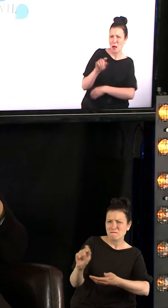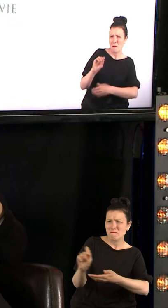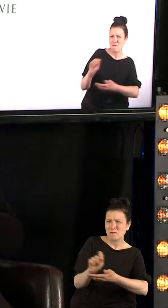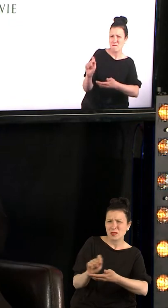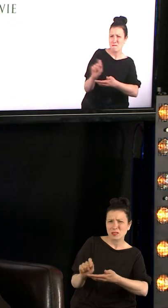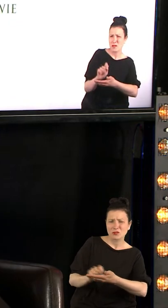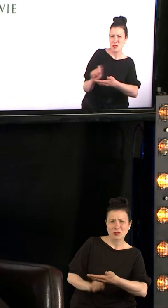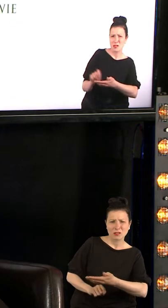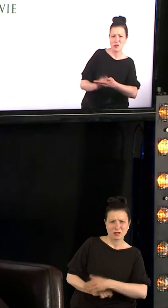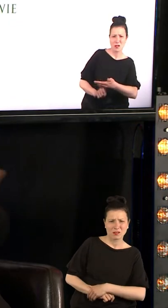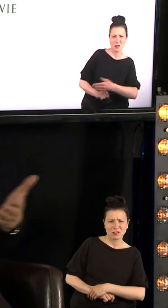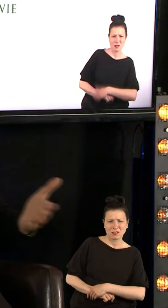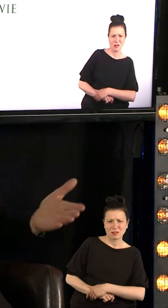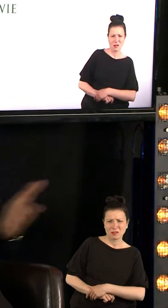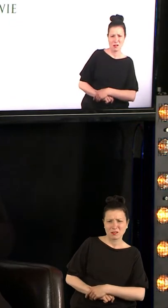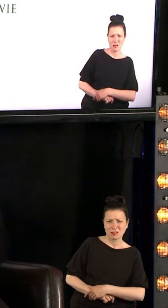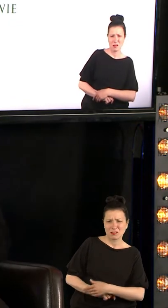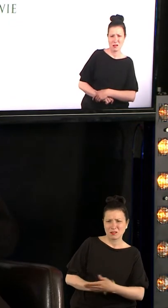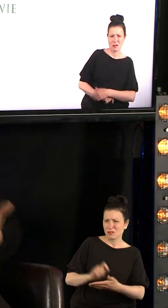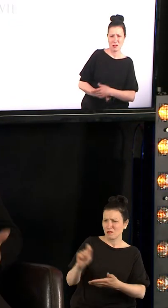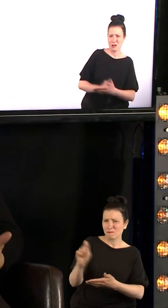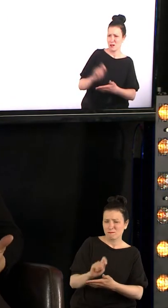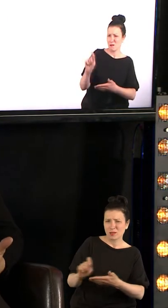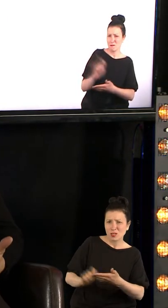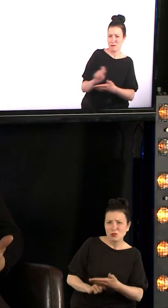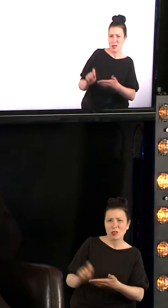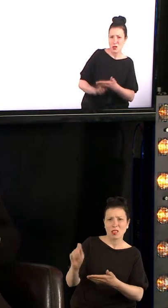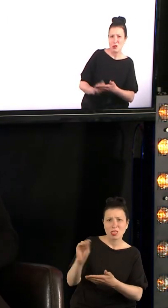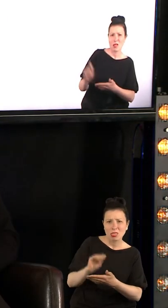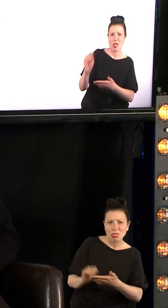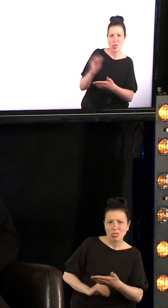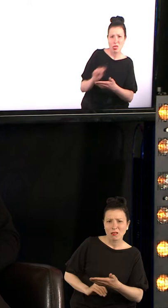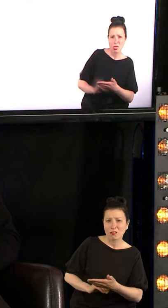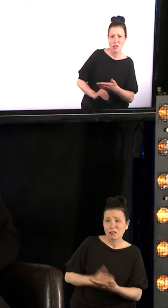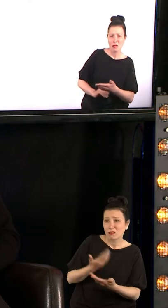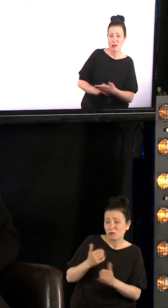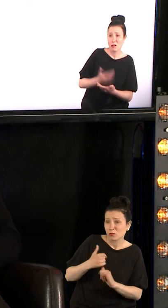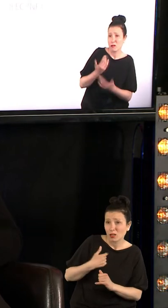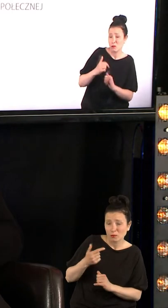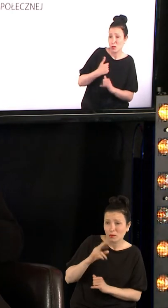i pisze, zapisuje, notuje i ja nie wiedziałam, czy mam na nią